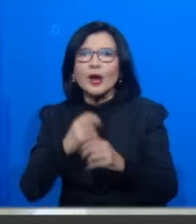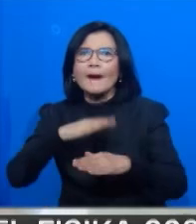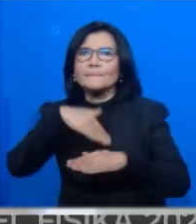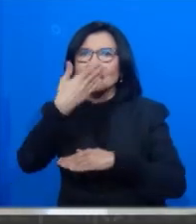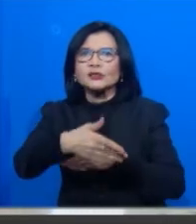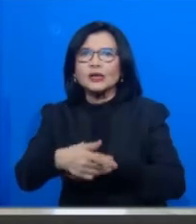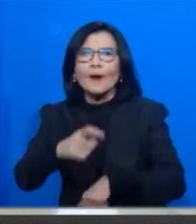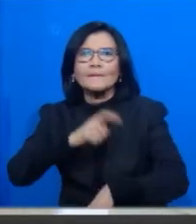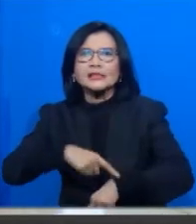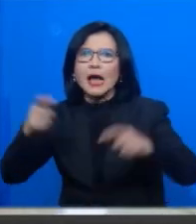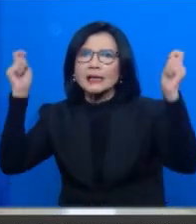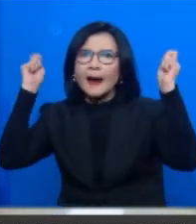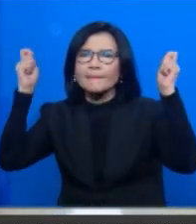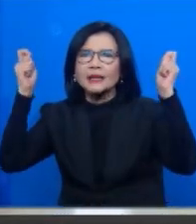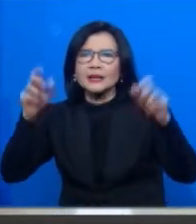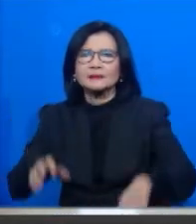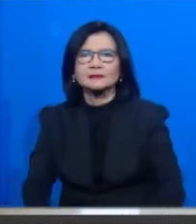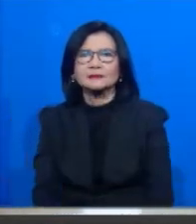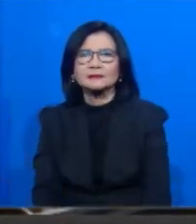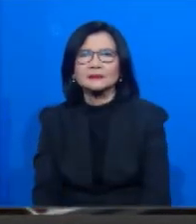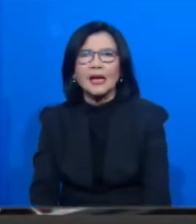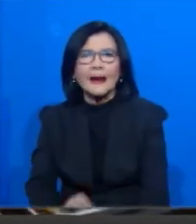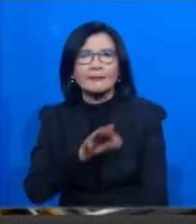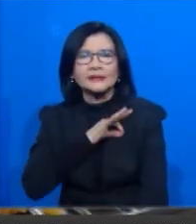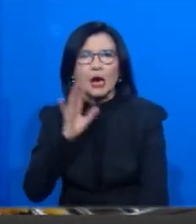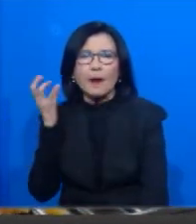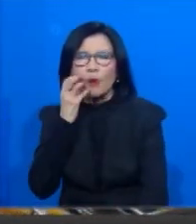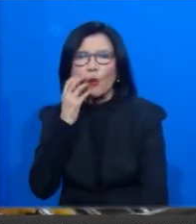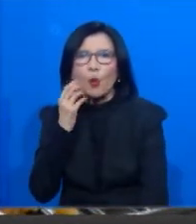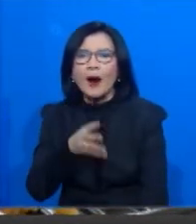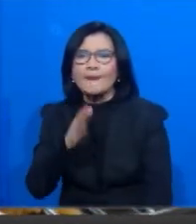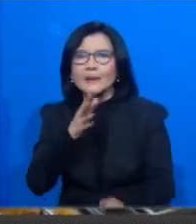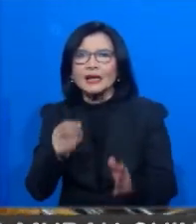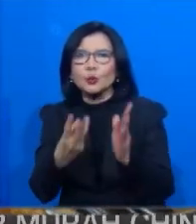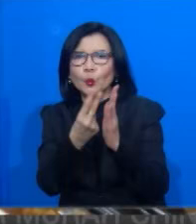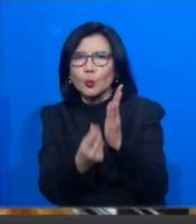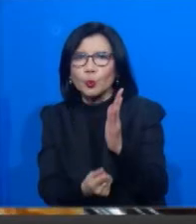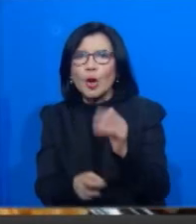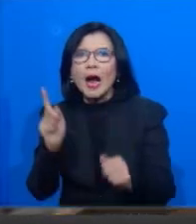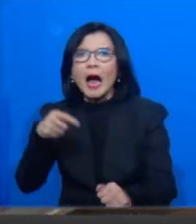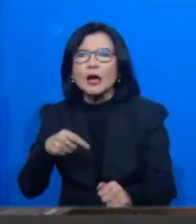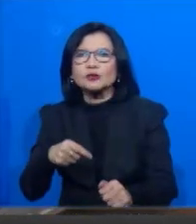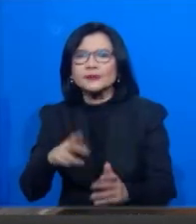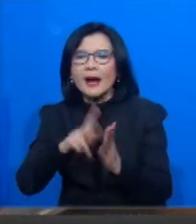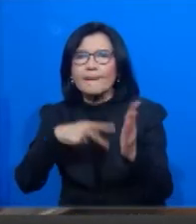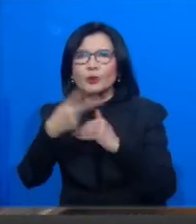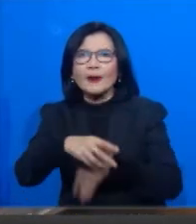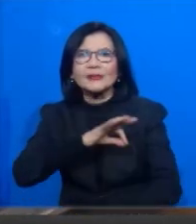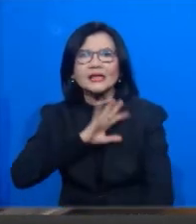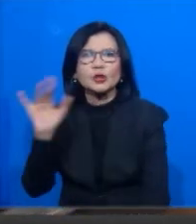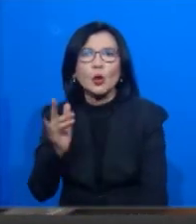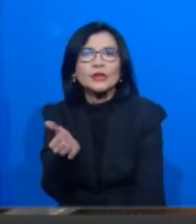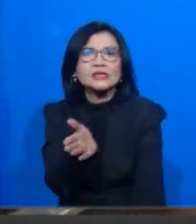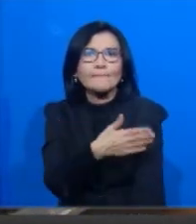kampanye. Tantangan terbesar Presiden Prabowo adalah mengatur postur anggaran agar bisa menjalankan program Presiden Jokowi